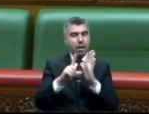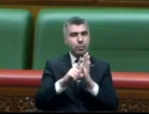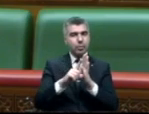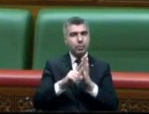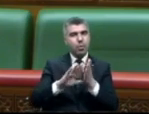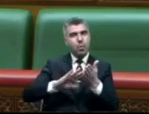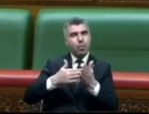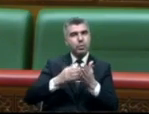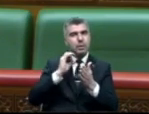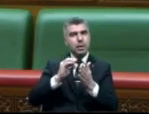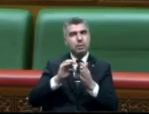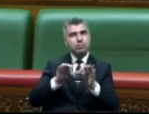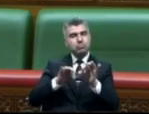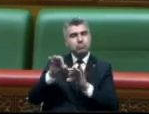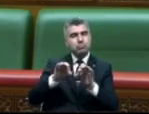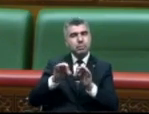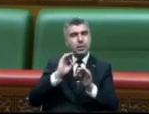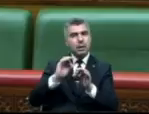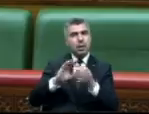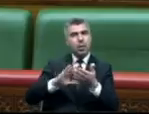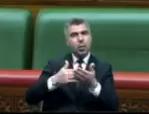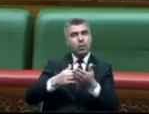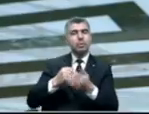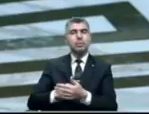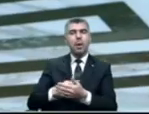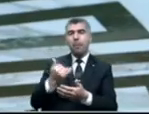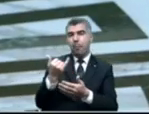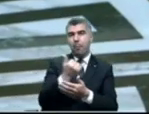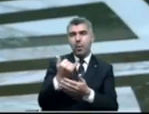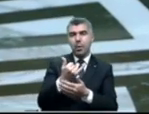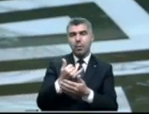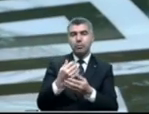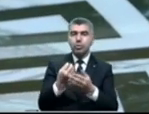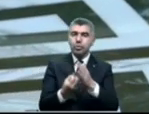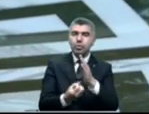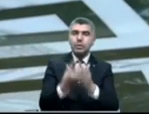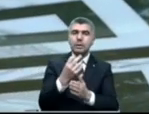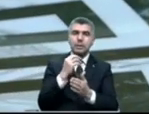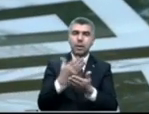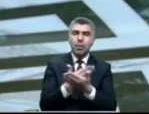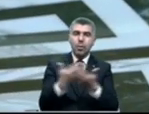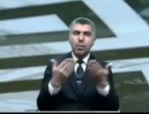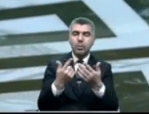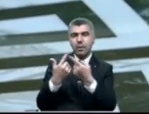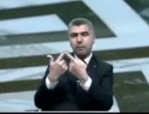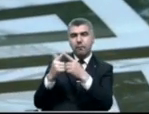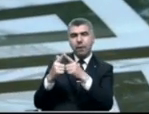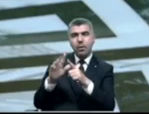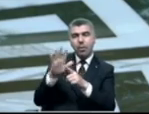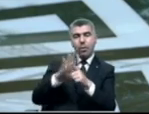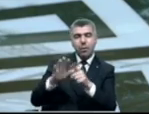تحقيق انجازات اقتصاديه واجتماعيه جد هامه ساهمت في ضخ ديناميه جديده على مستوى مختلف